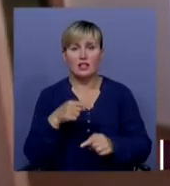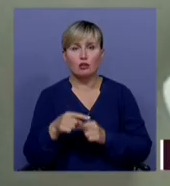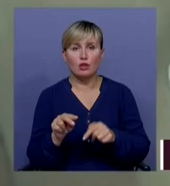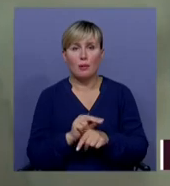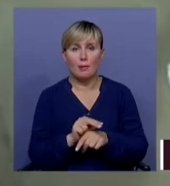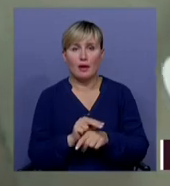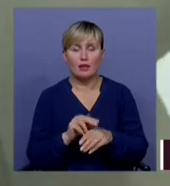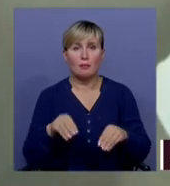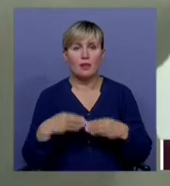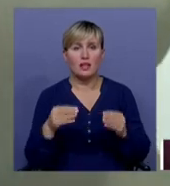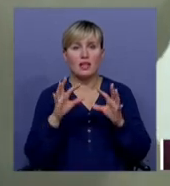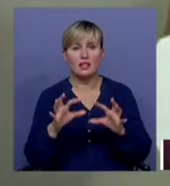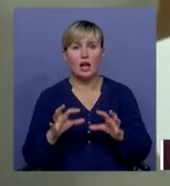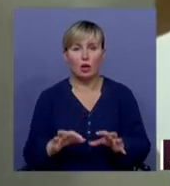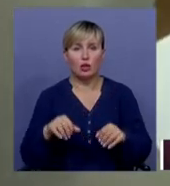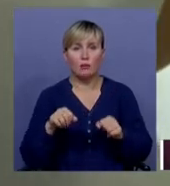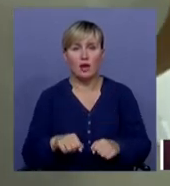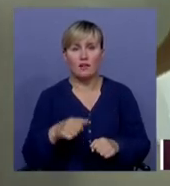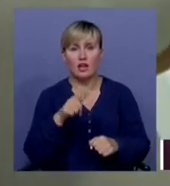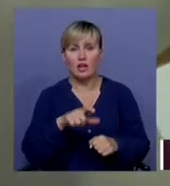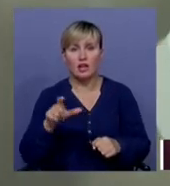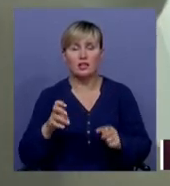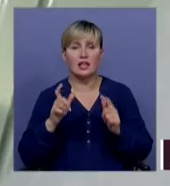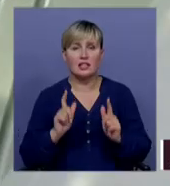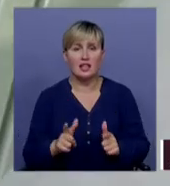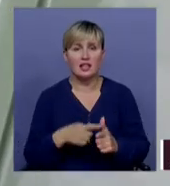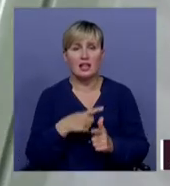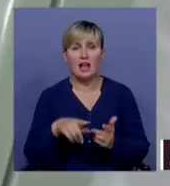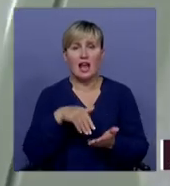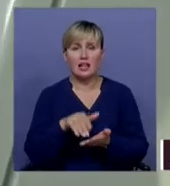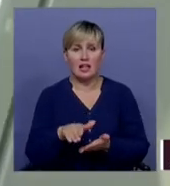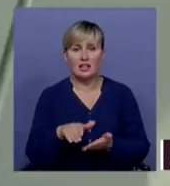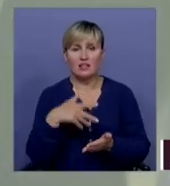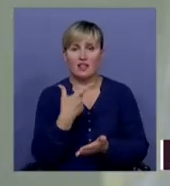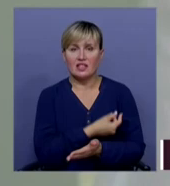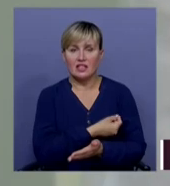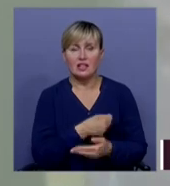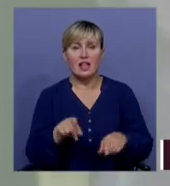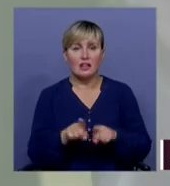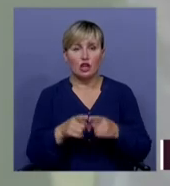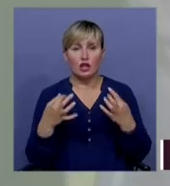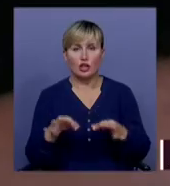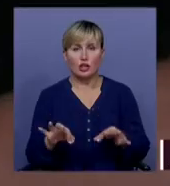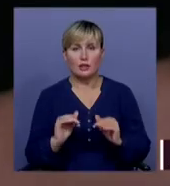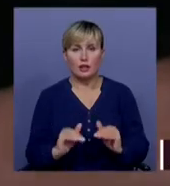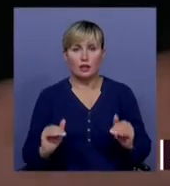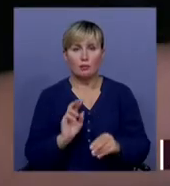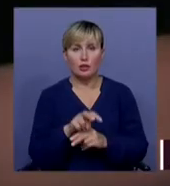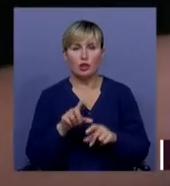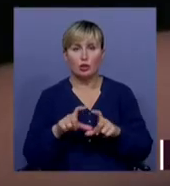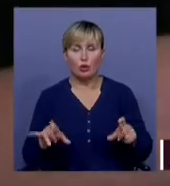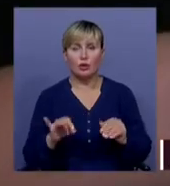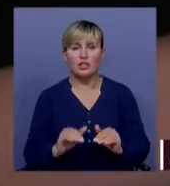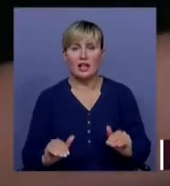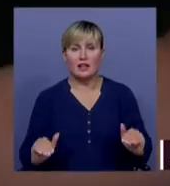поправки. Предоставить законное право гражданам на согласие или отказ от вакцинации, а также разрешить детям посещать школы и